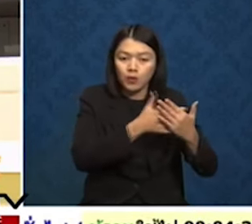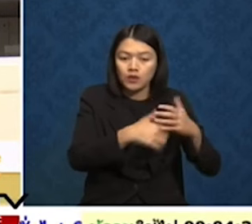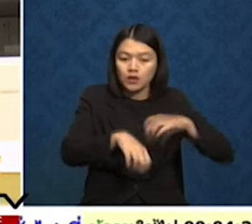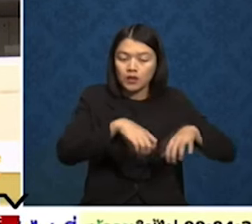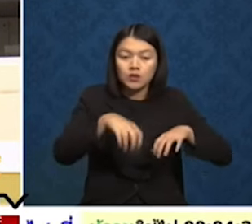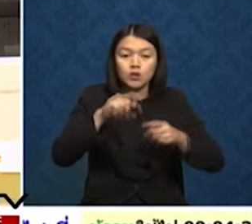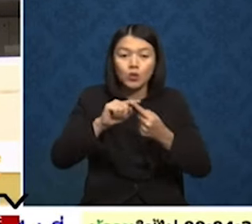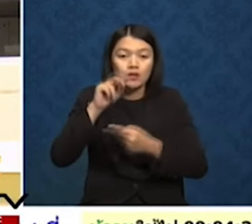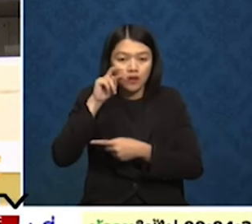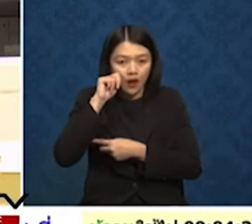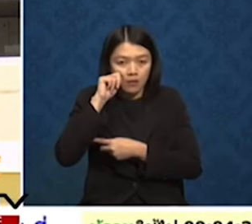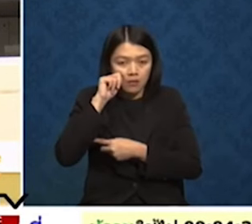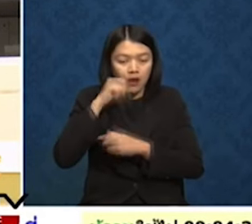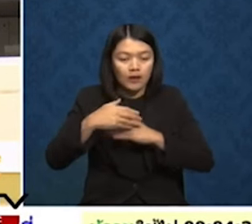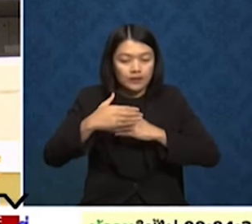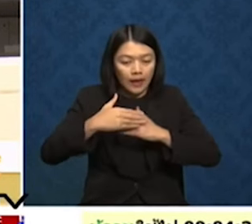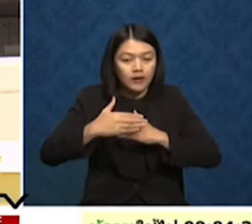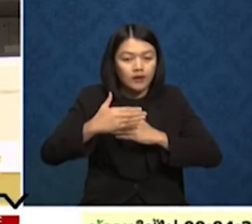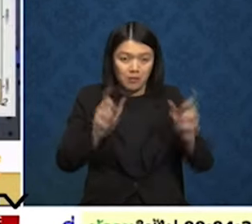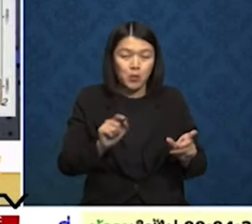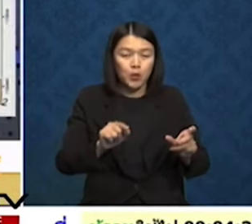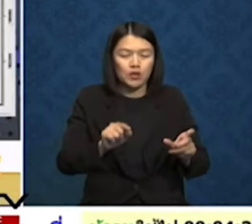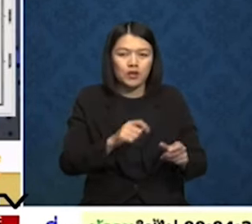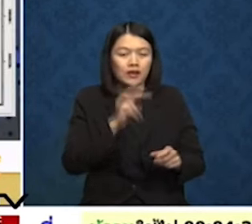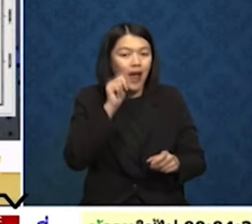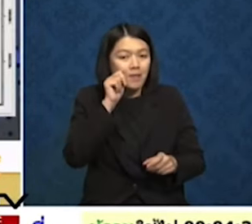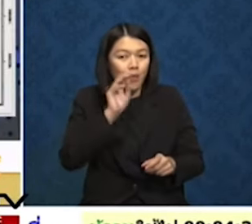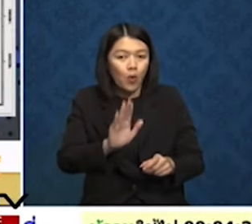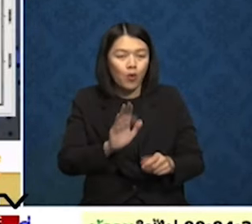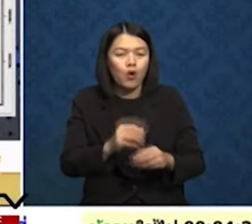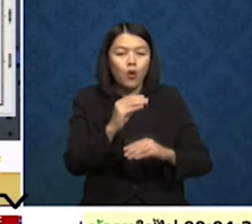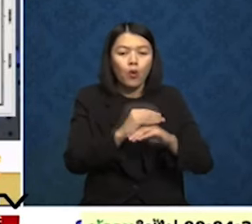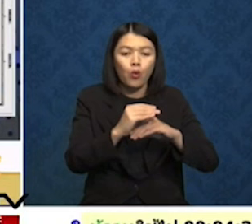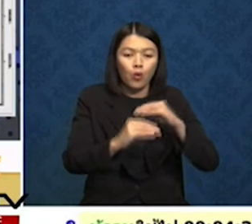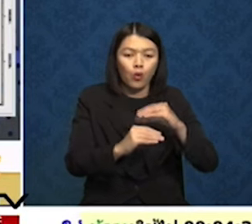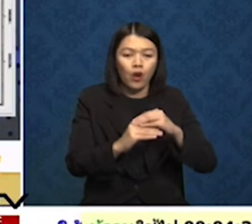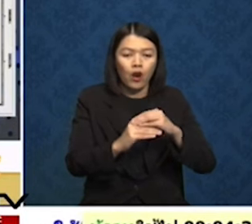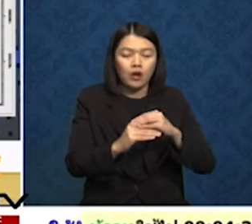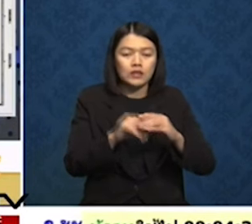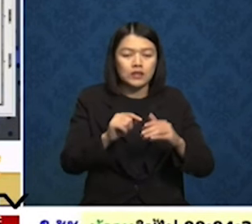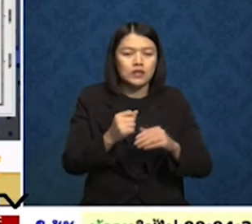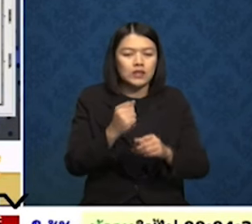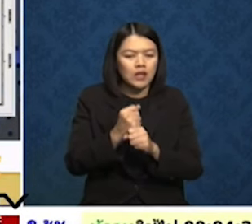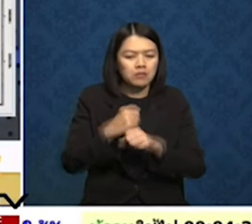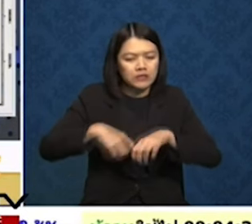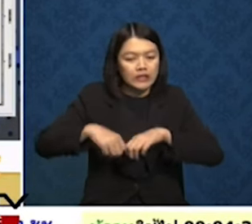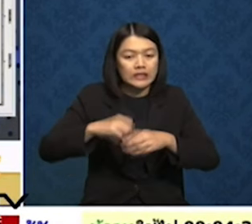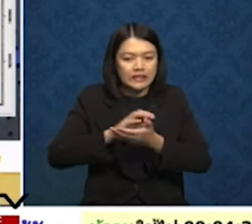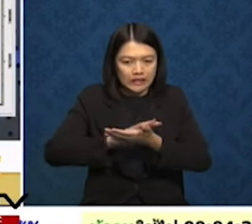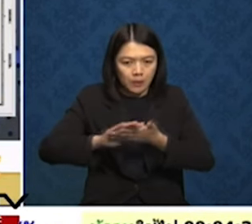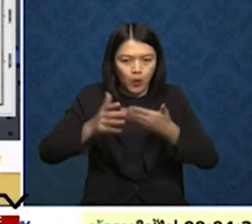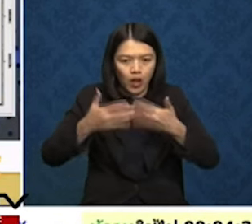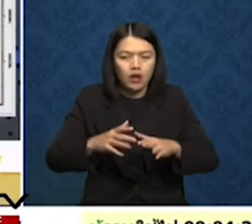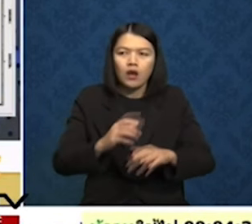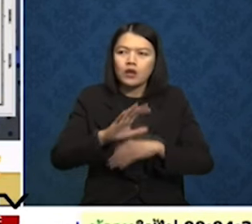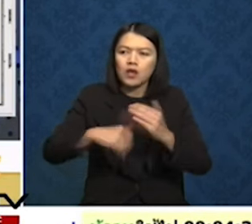ารจัการน้ำงระยะสนยะยาวโดย โงการของชนบรฐานที่เราไดเหือนการเสรจแล้วจะมีทหม